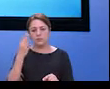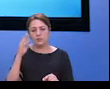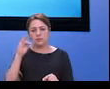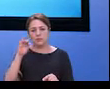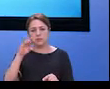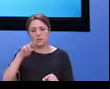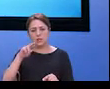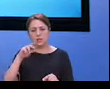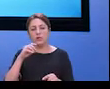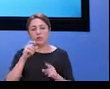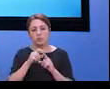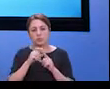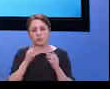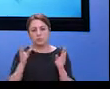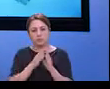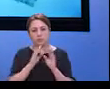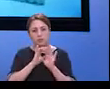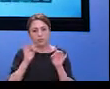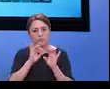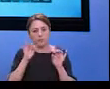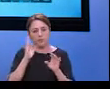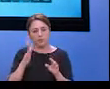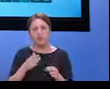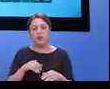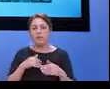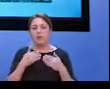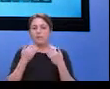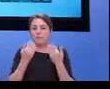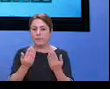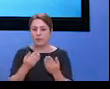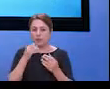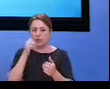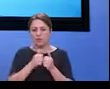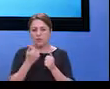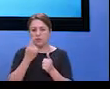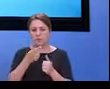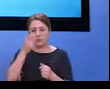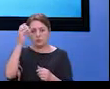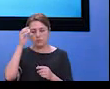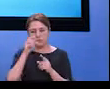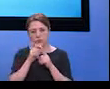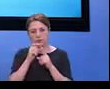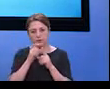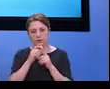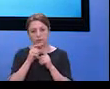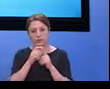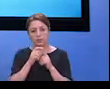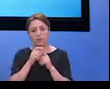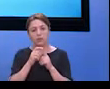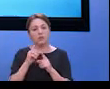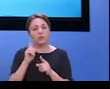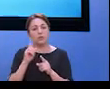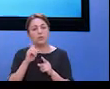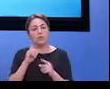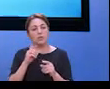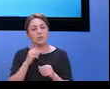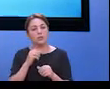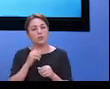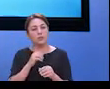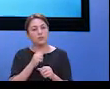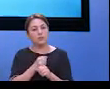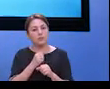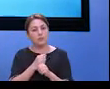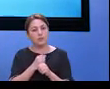izohlanar ekan. Mana keling, har bir so'zimizga nimani chiqardik biz? Ya'ni izohlarni